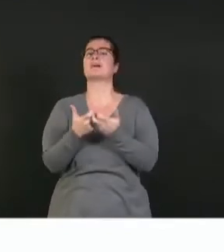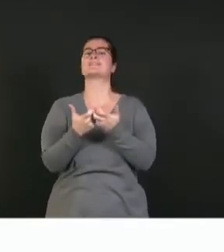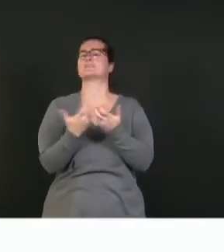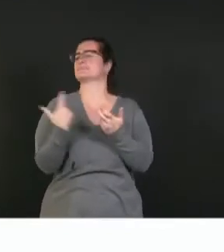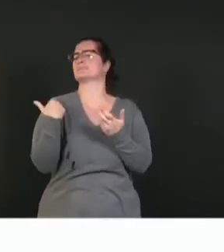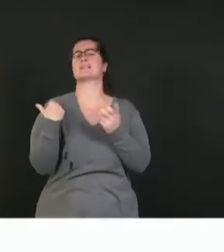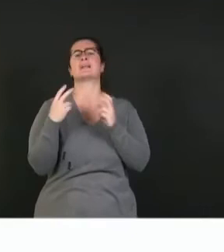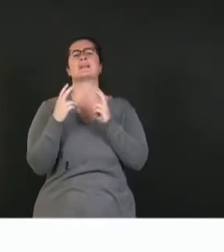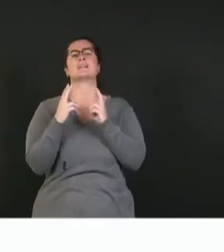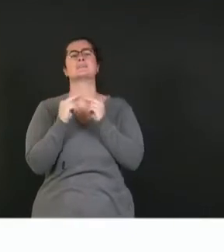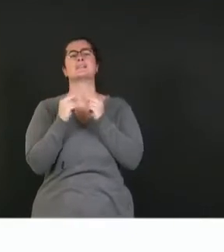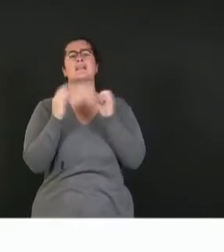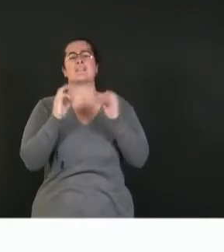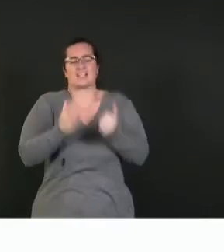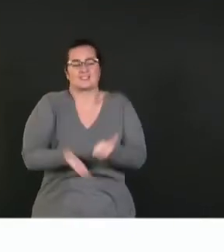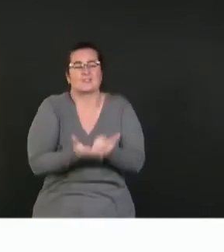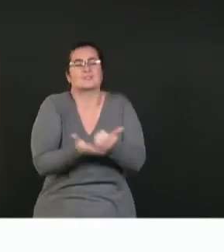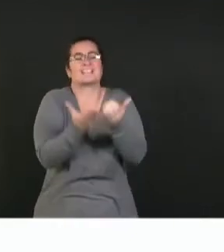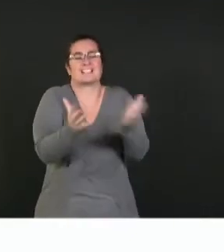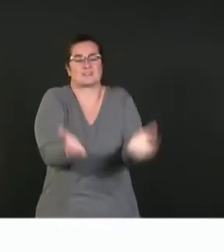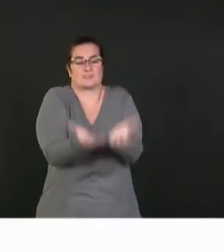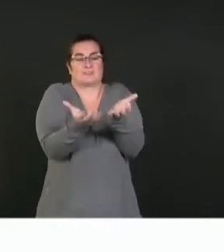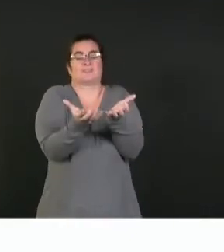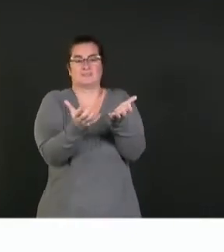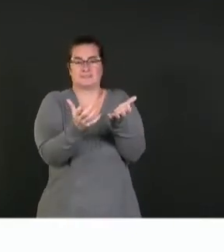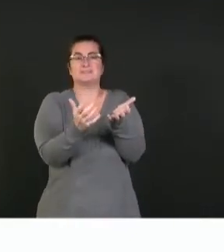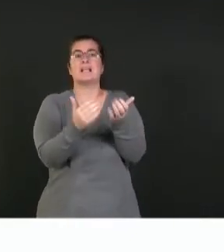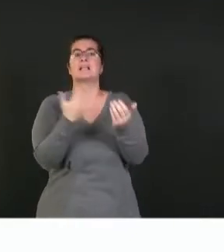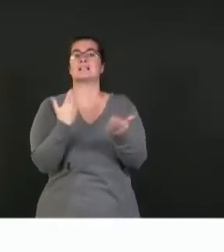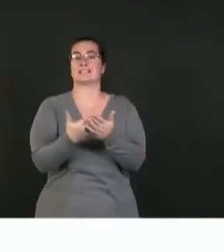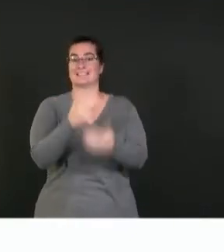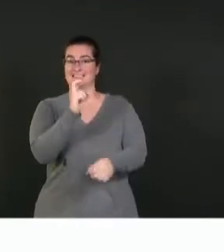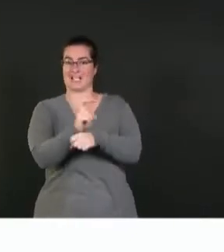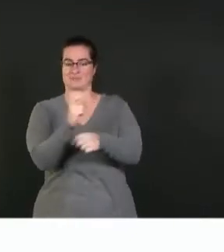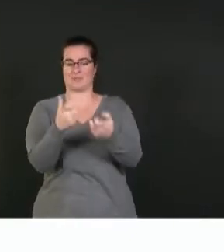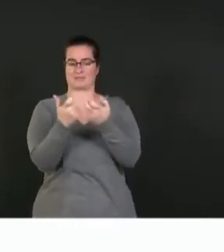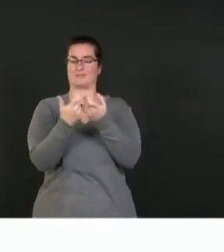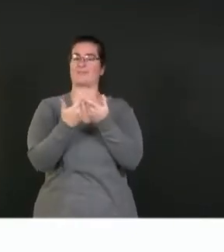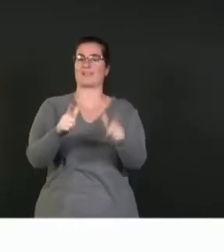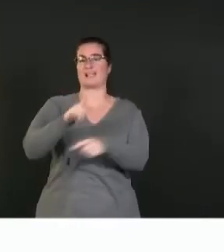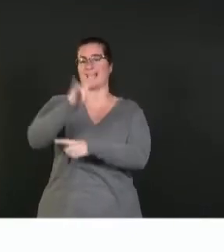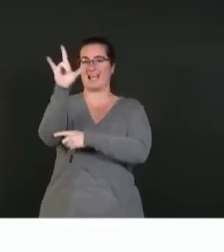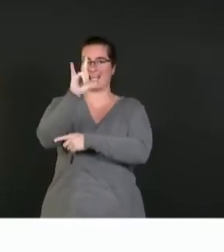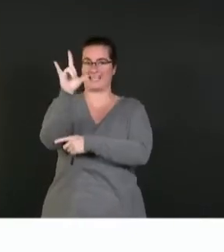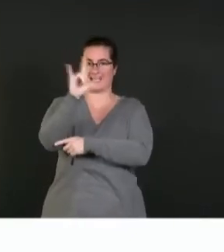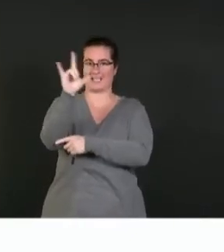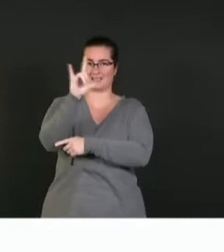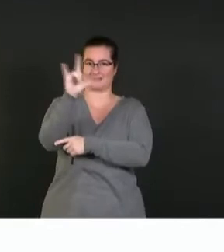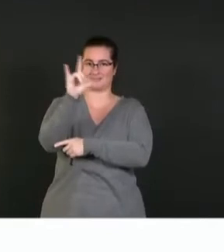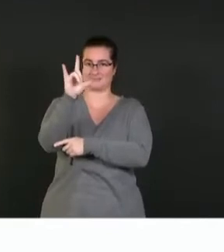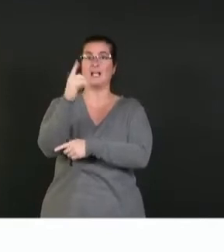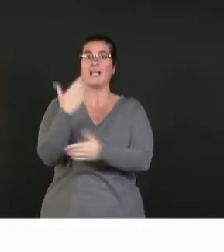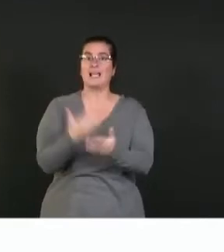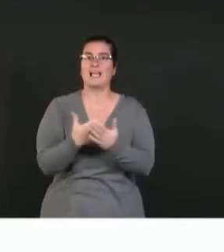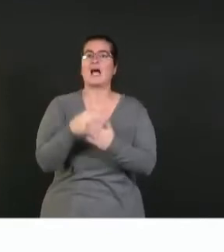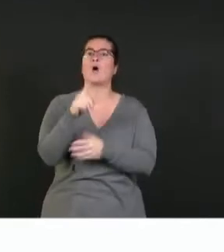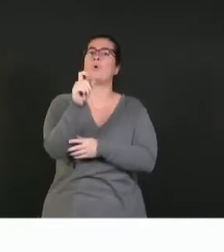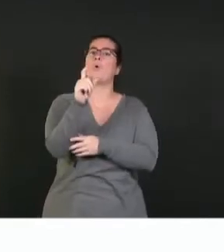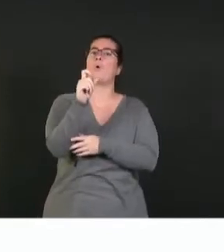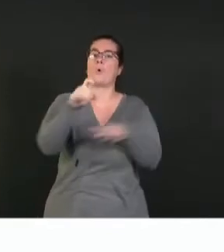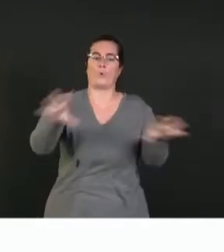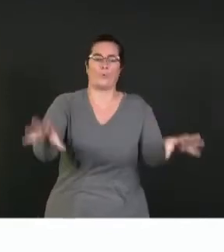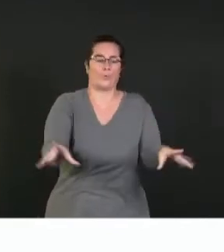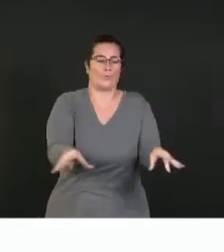sanctuarisation. Le cas de la métropole de Lille, avec la sanctuarisation de tout le bassin versant, de tous les endroits où il y a le captage de l'eau qui sert